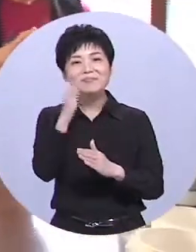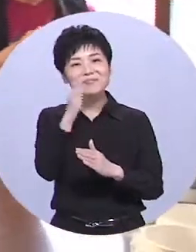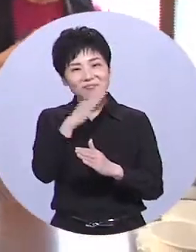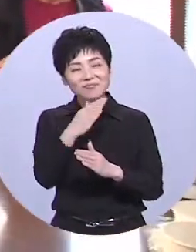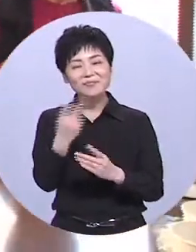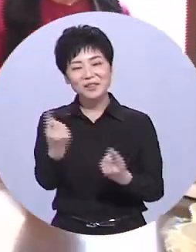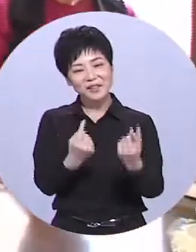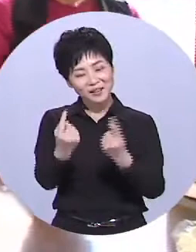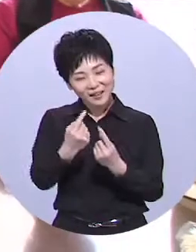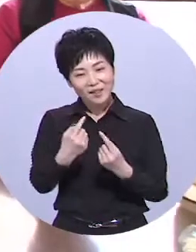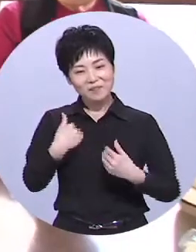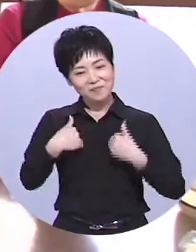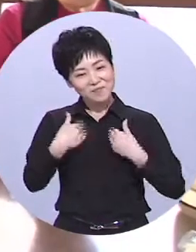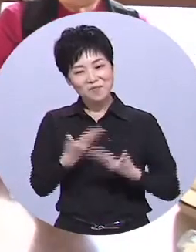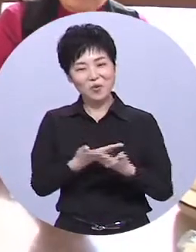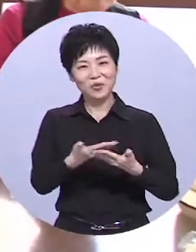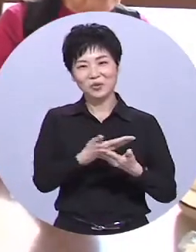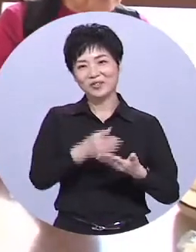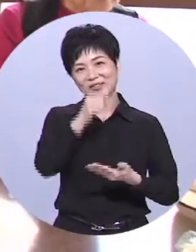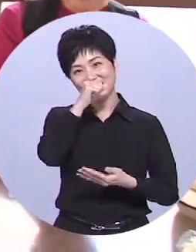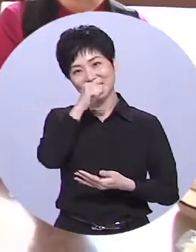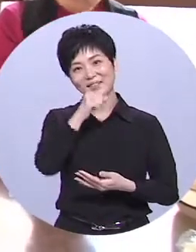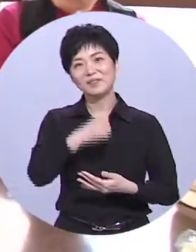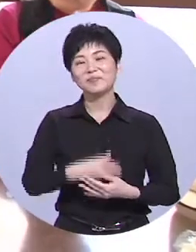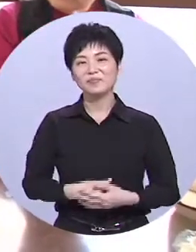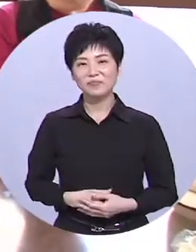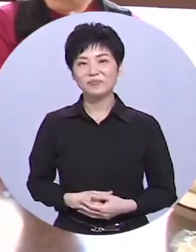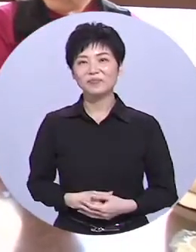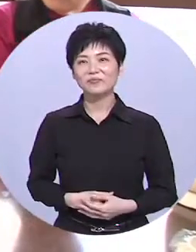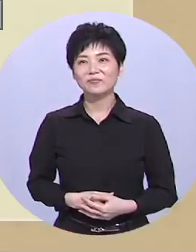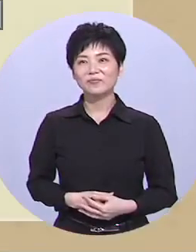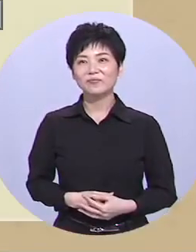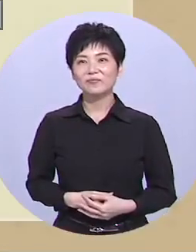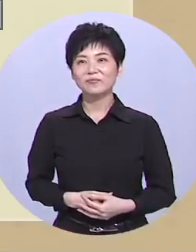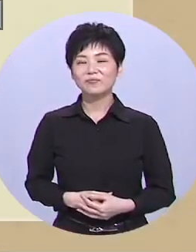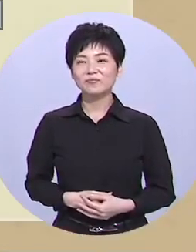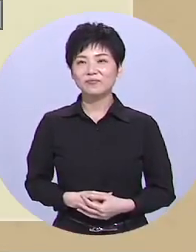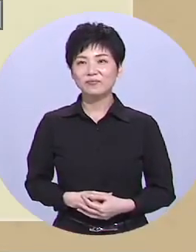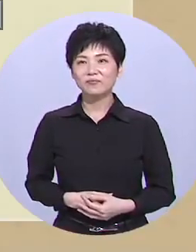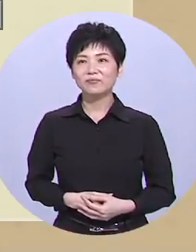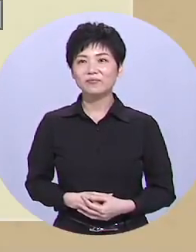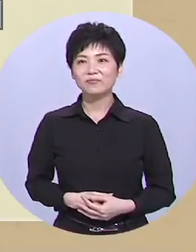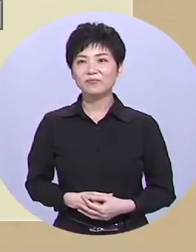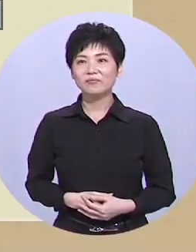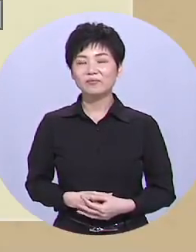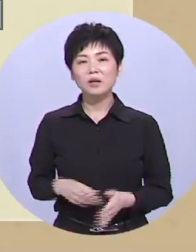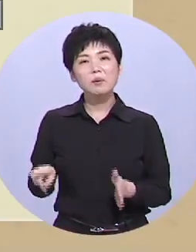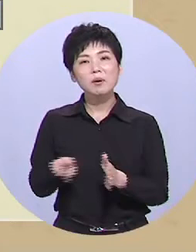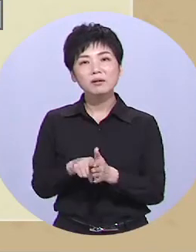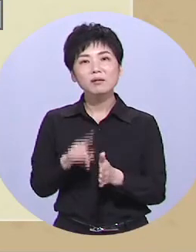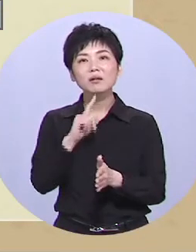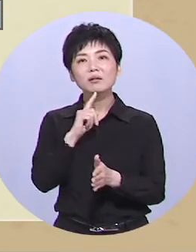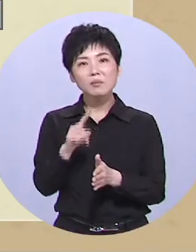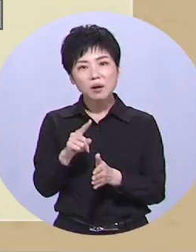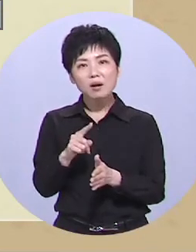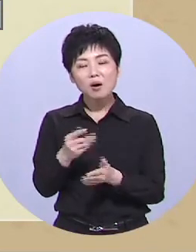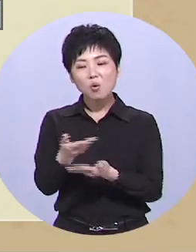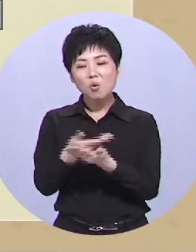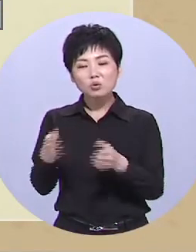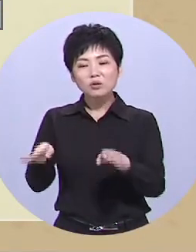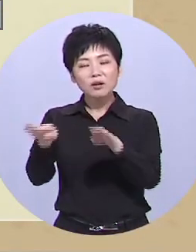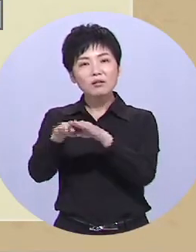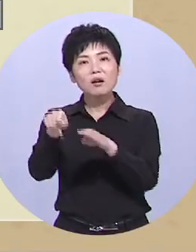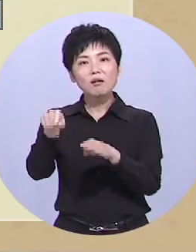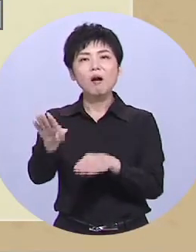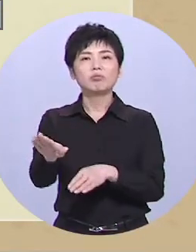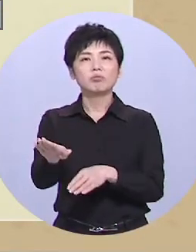集まっておしゃべりできる場所ができればいいなと思って作りました。 これまで大里東地区では自治会